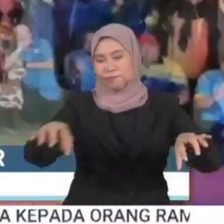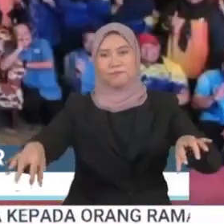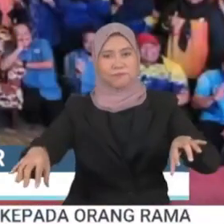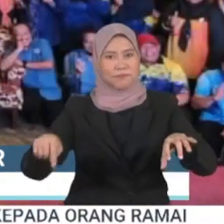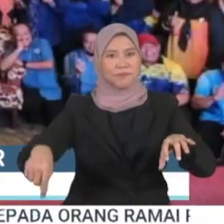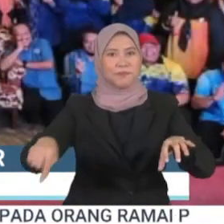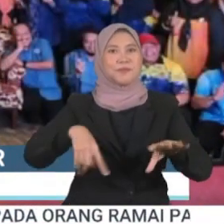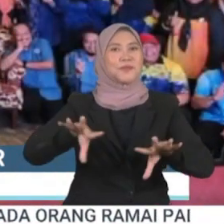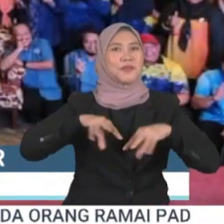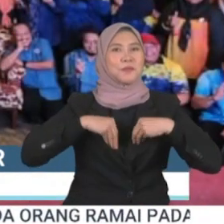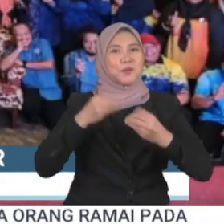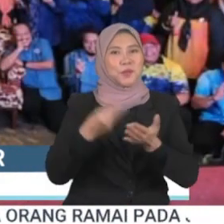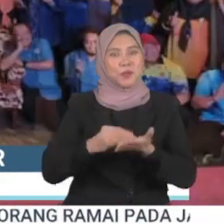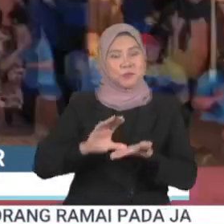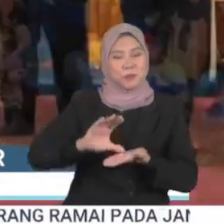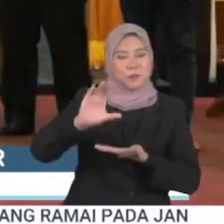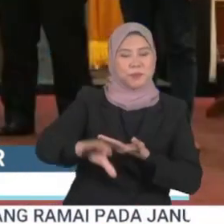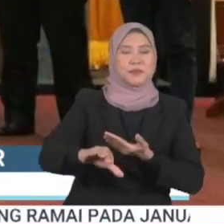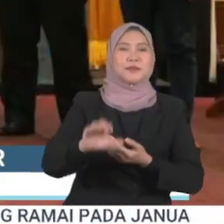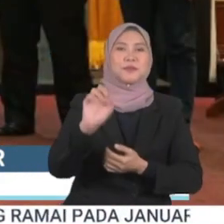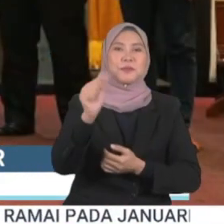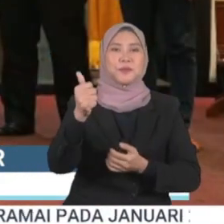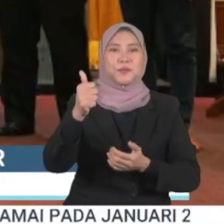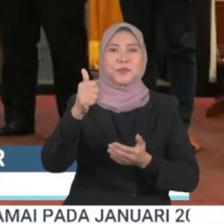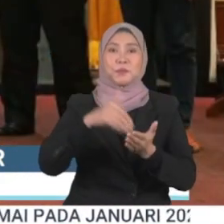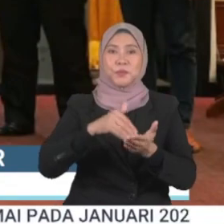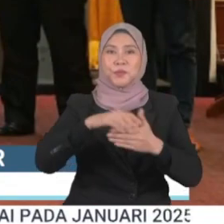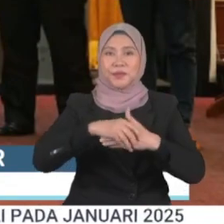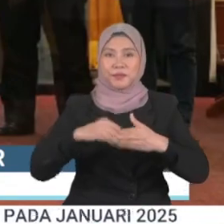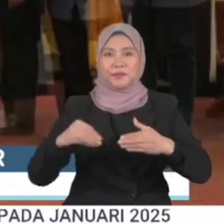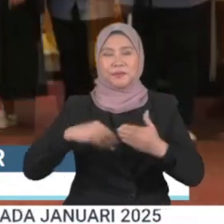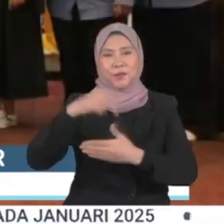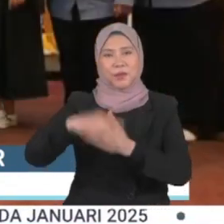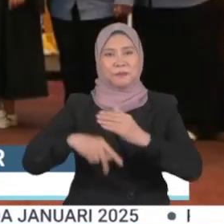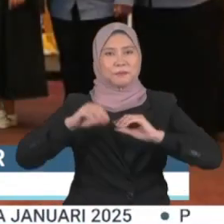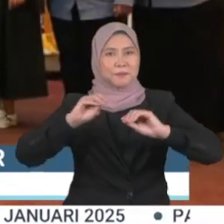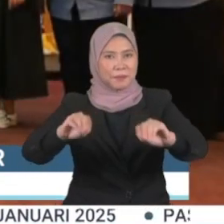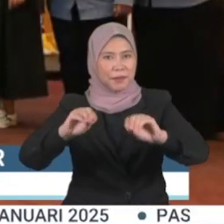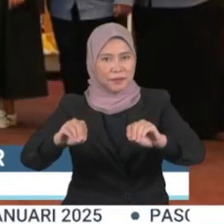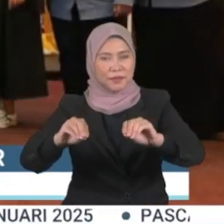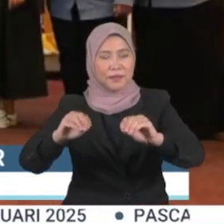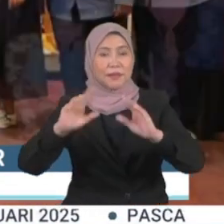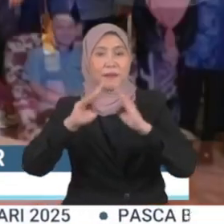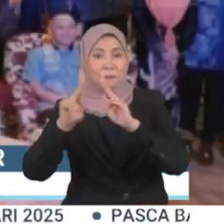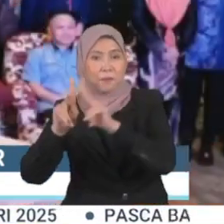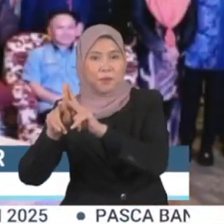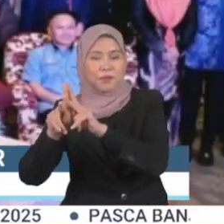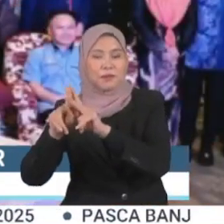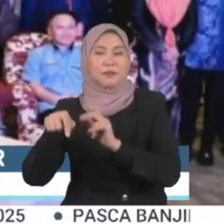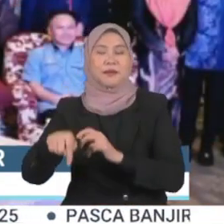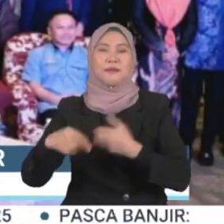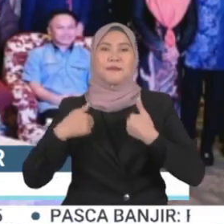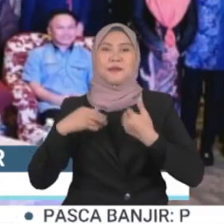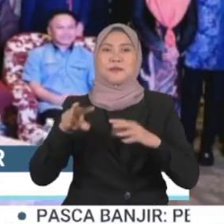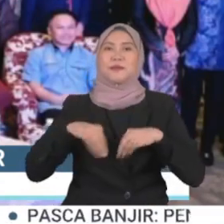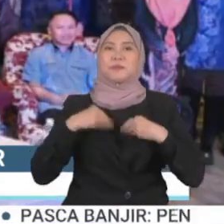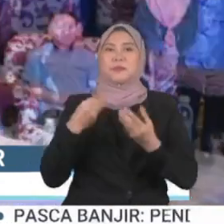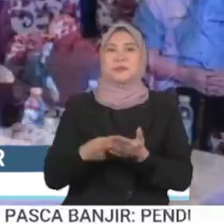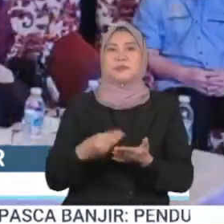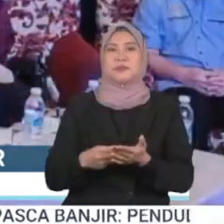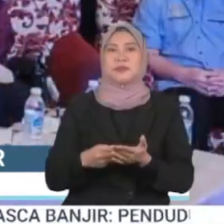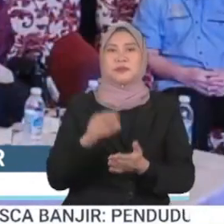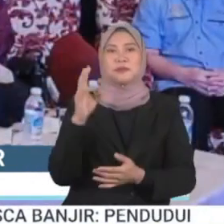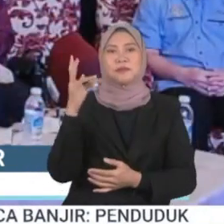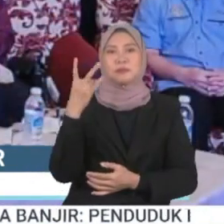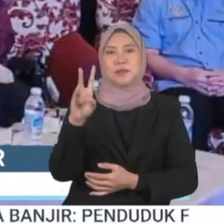Champion terima peruntukan r1.000 bagi program pementoran Desa pula setiap Kampung mentor terima insen